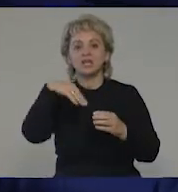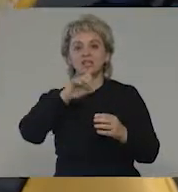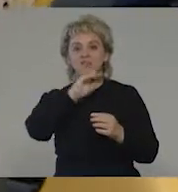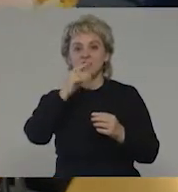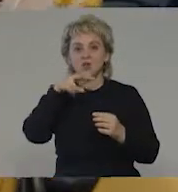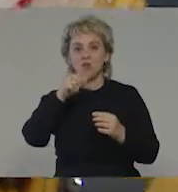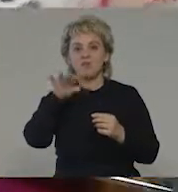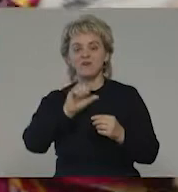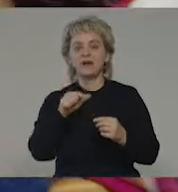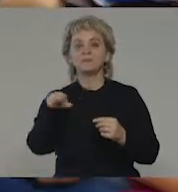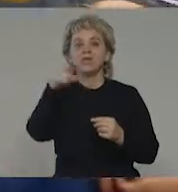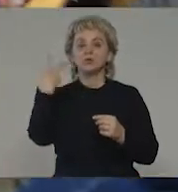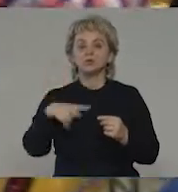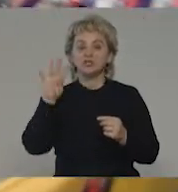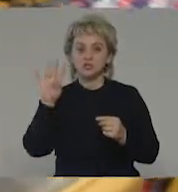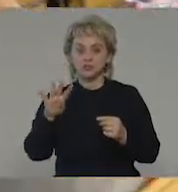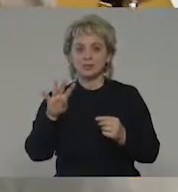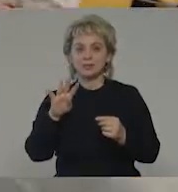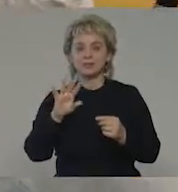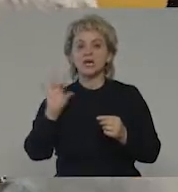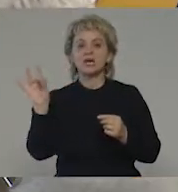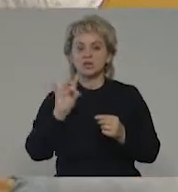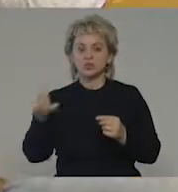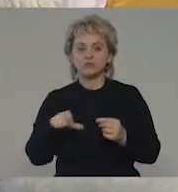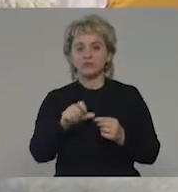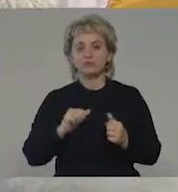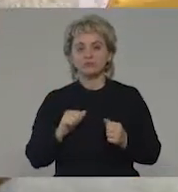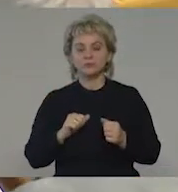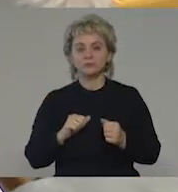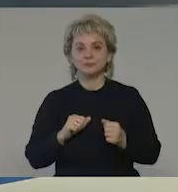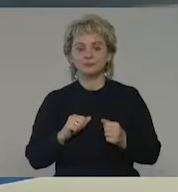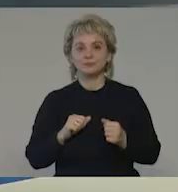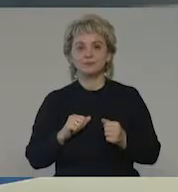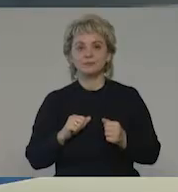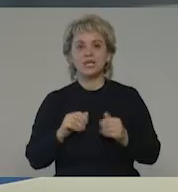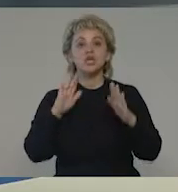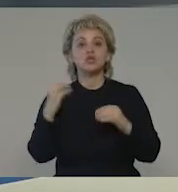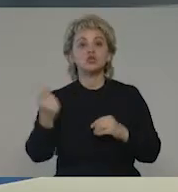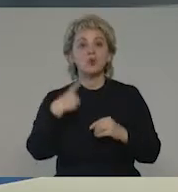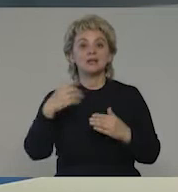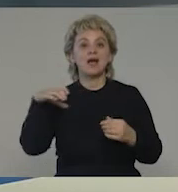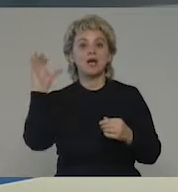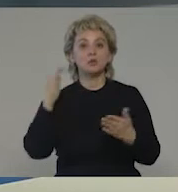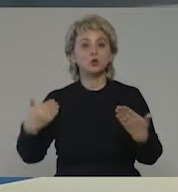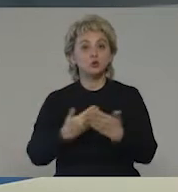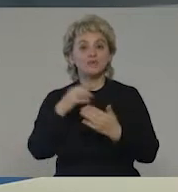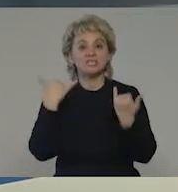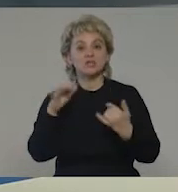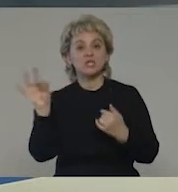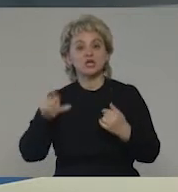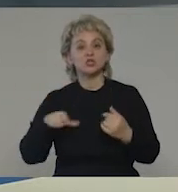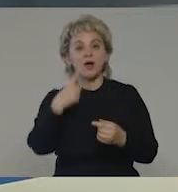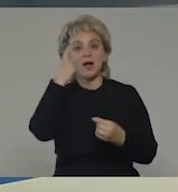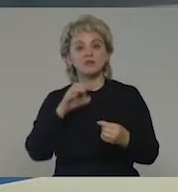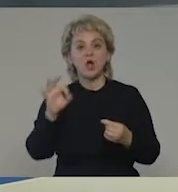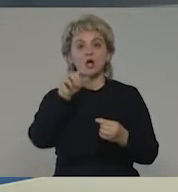Трифилова. Лев Клинов, Юрий Санкин, Дон-24, Ростов-на-Дону. И еще одна гандбольная новость. Сегодня